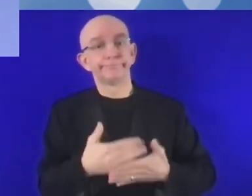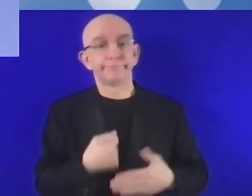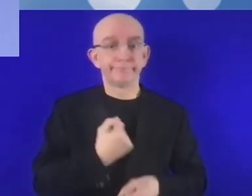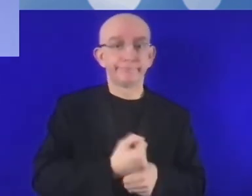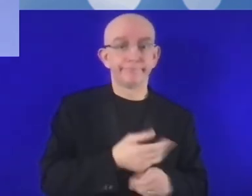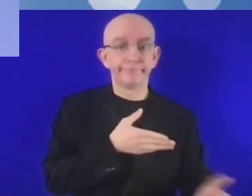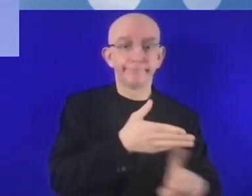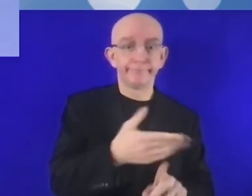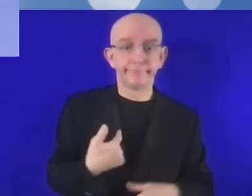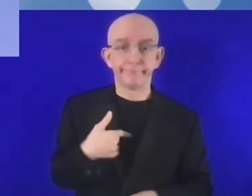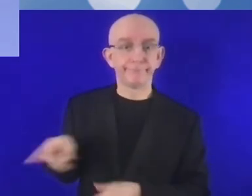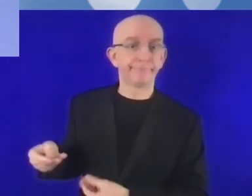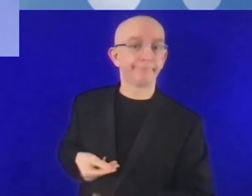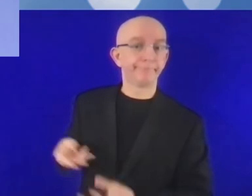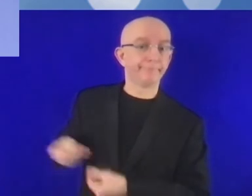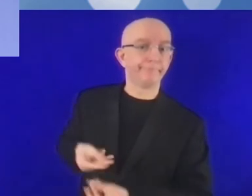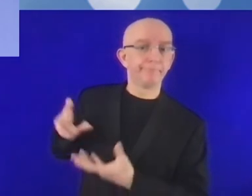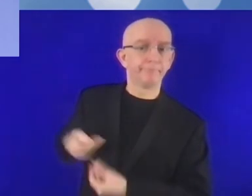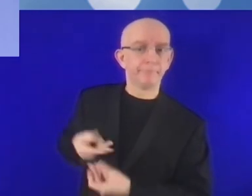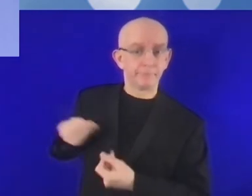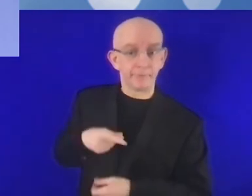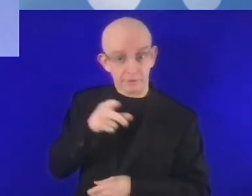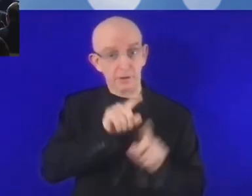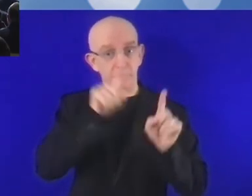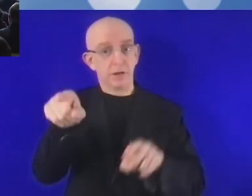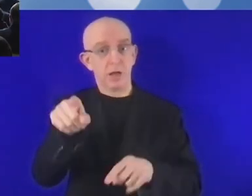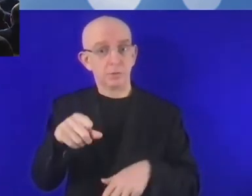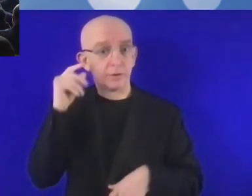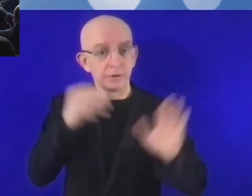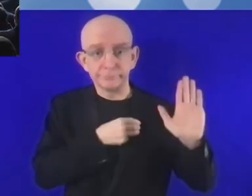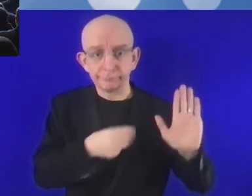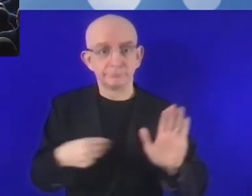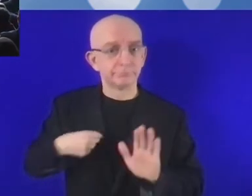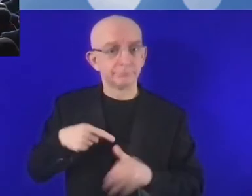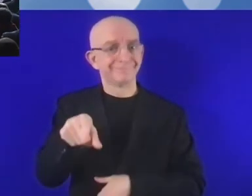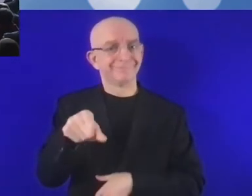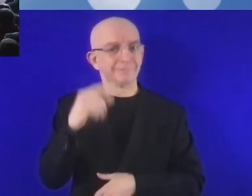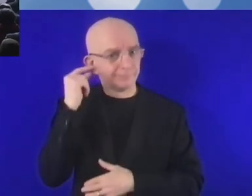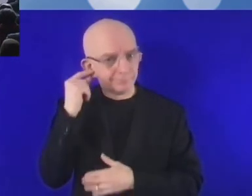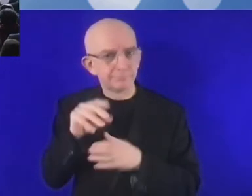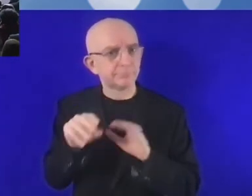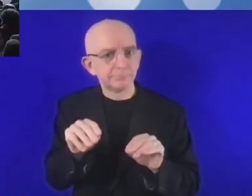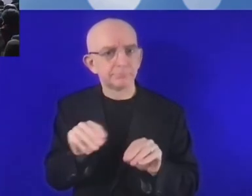الأمور القانونية أو فيما يخص العلاج،